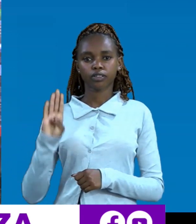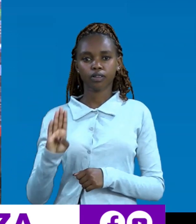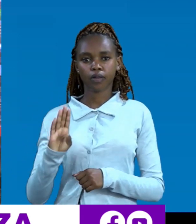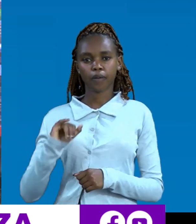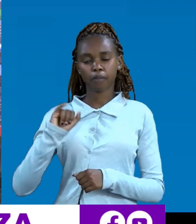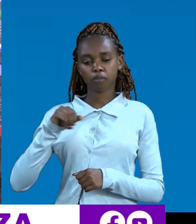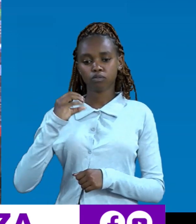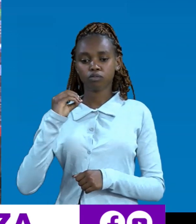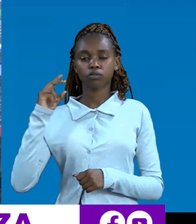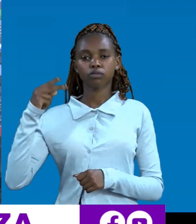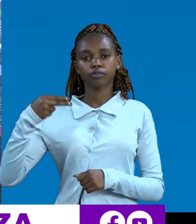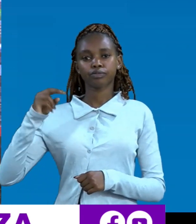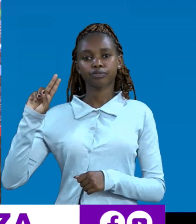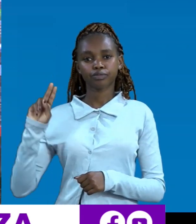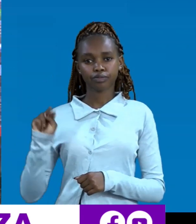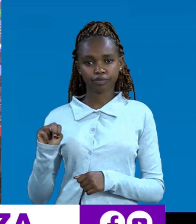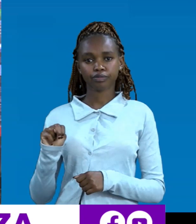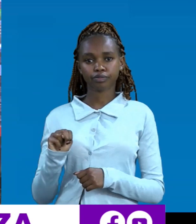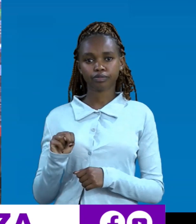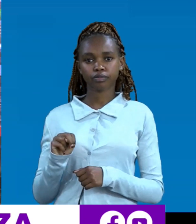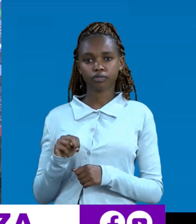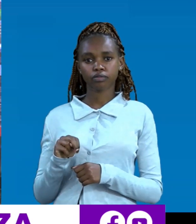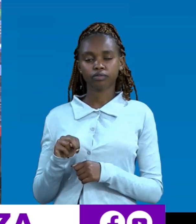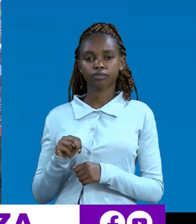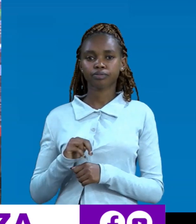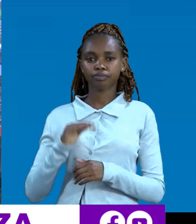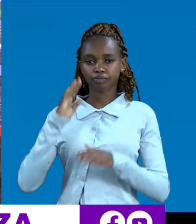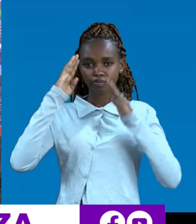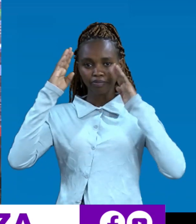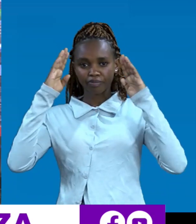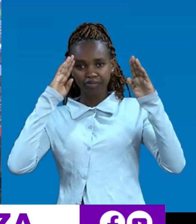Laton Ngatia. So nikienda kusalimia, wasi wote wa